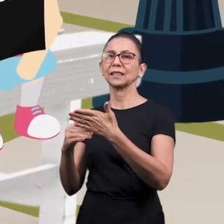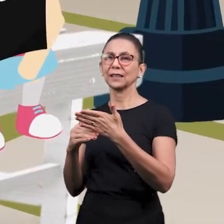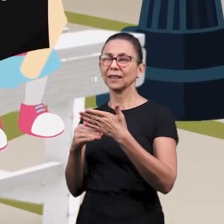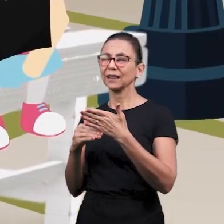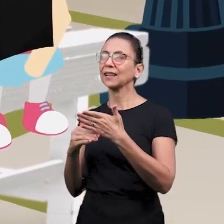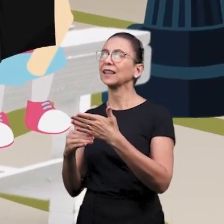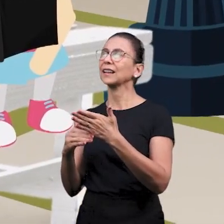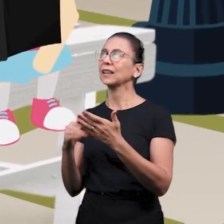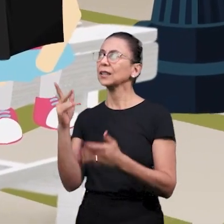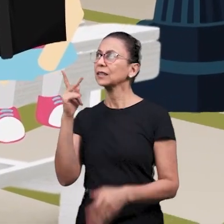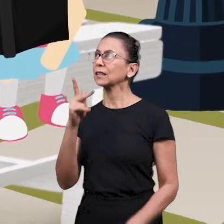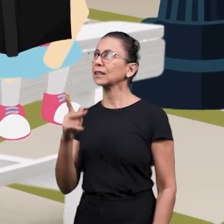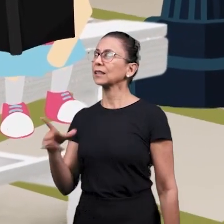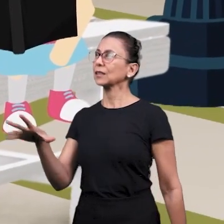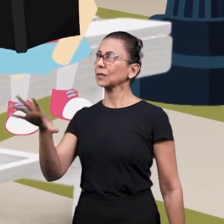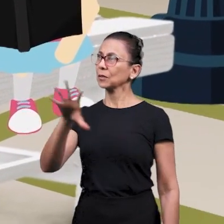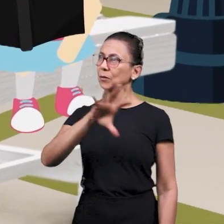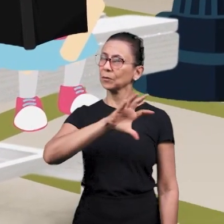Господь, Твоей любовью,